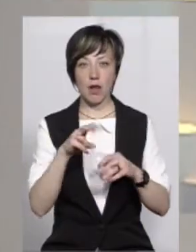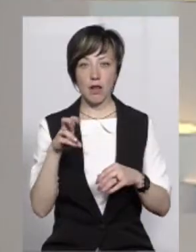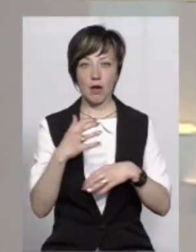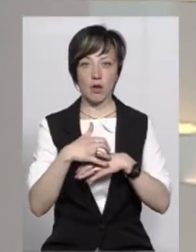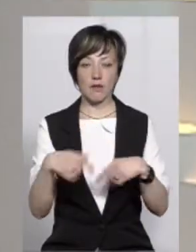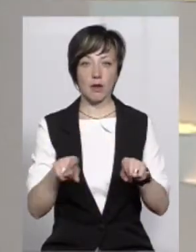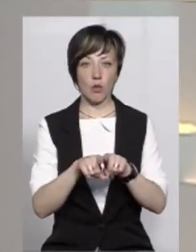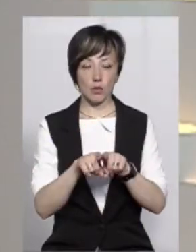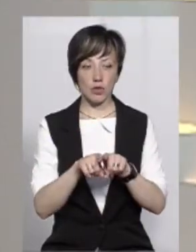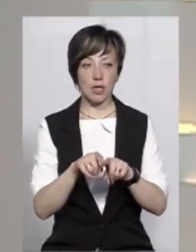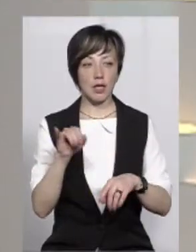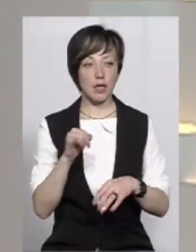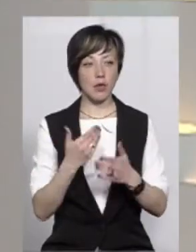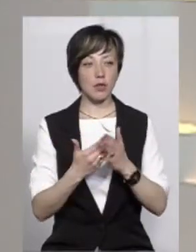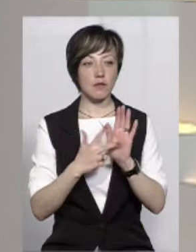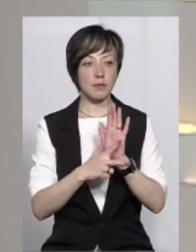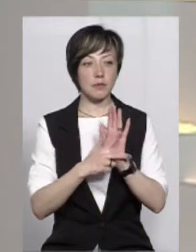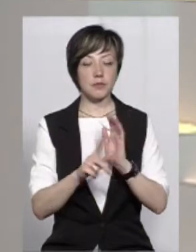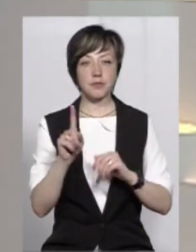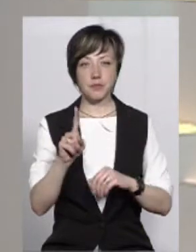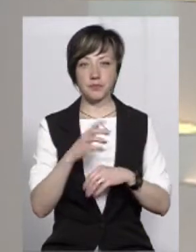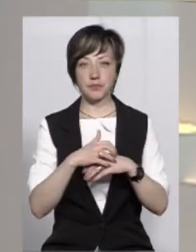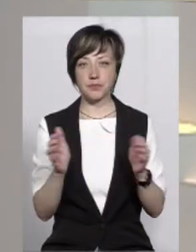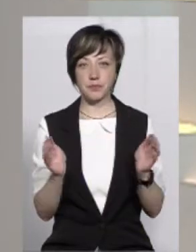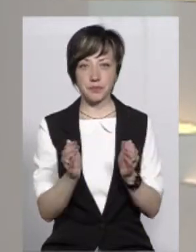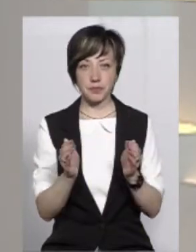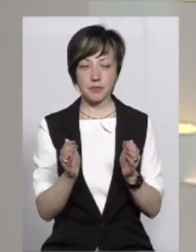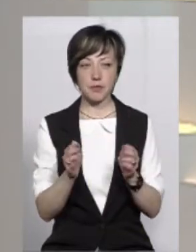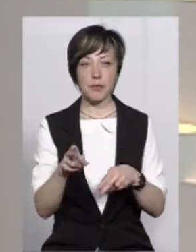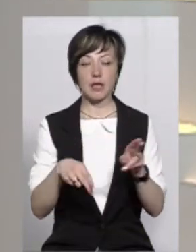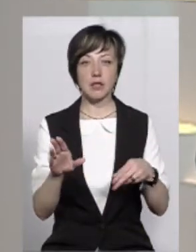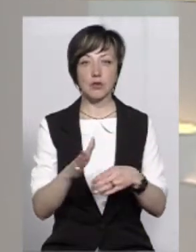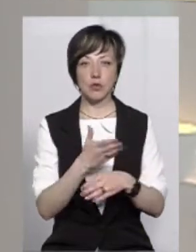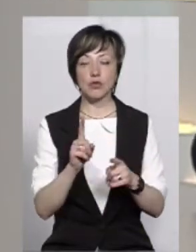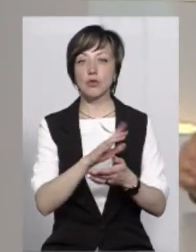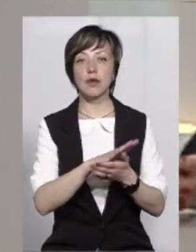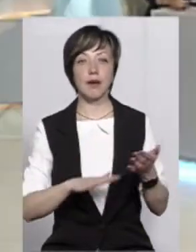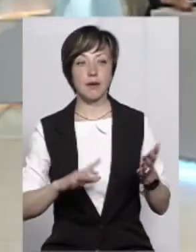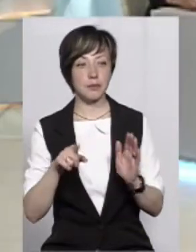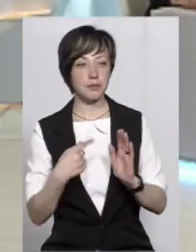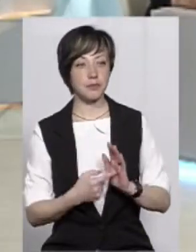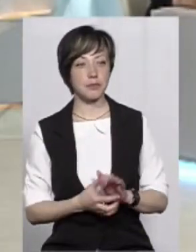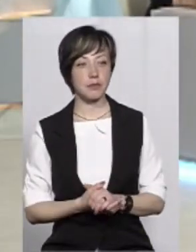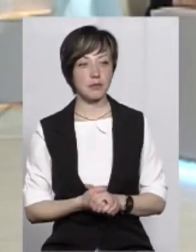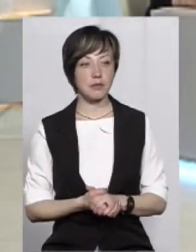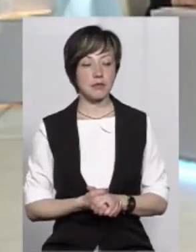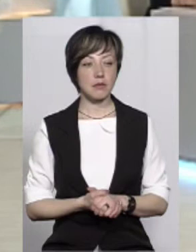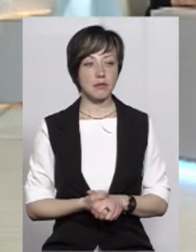й котів також. І от 81 кішечка стерилізована. Що далі, пані